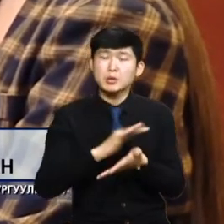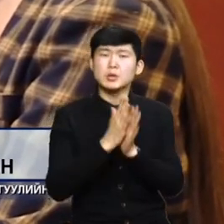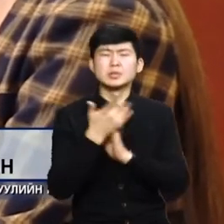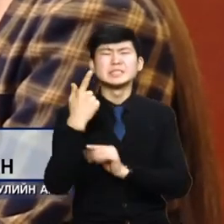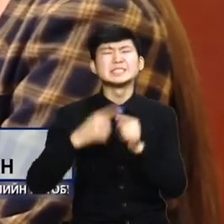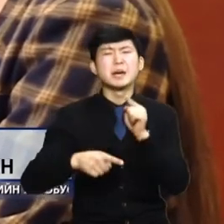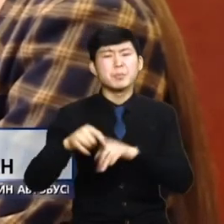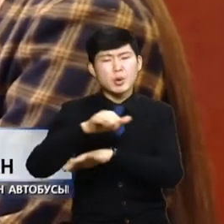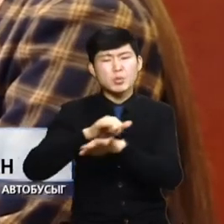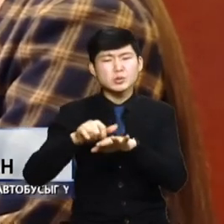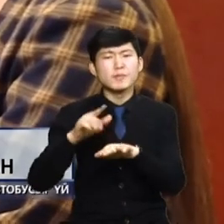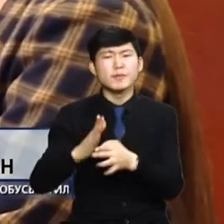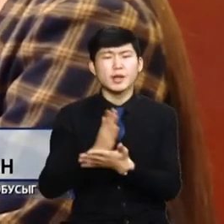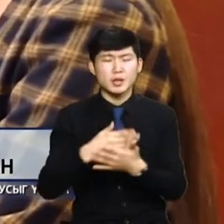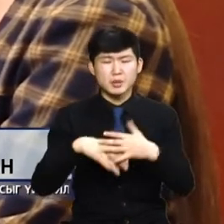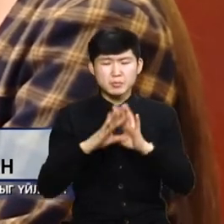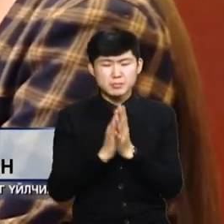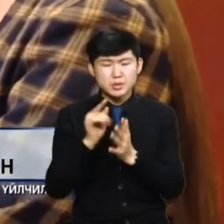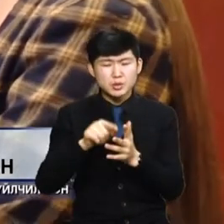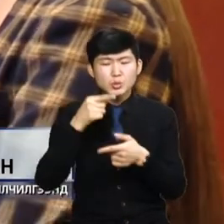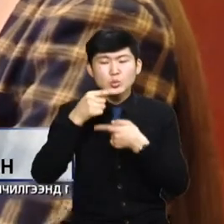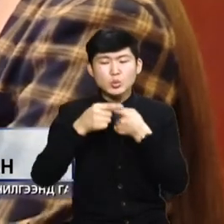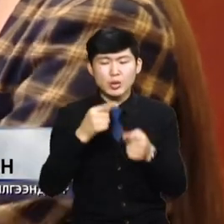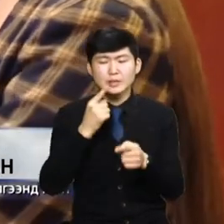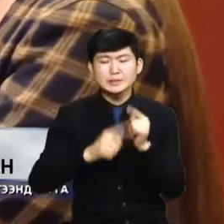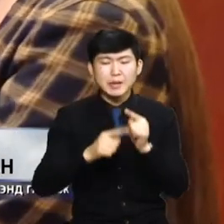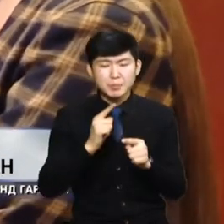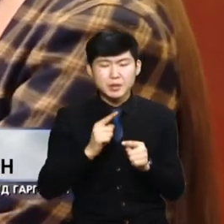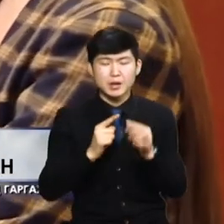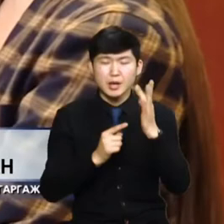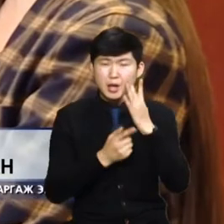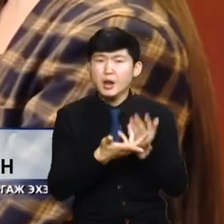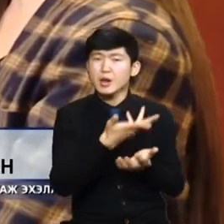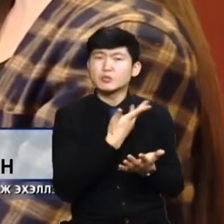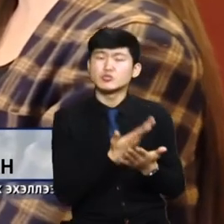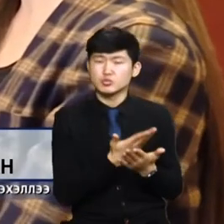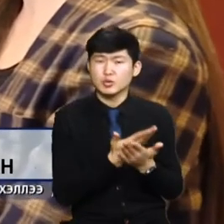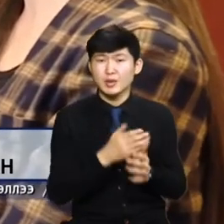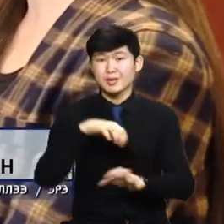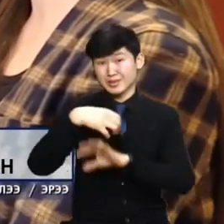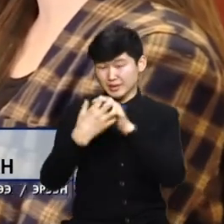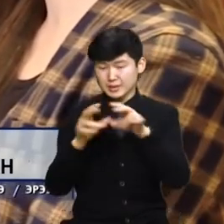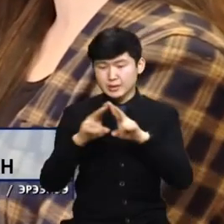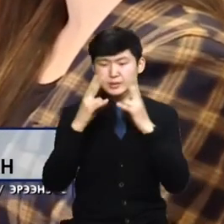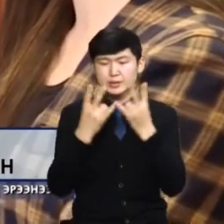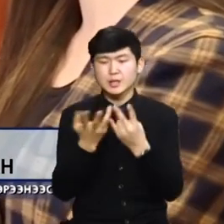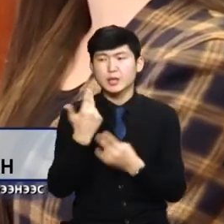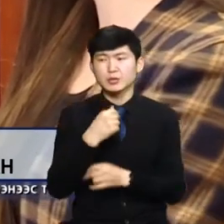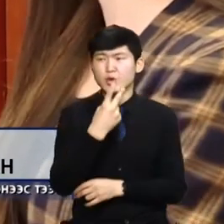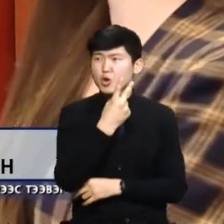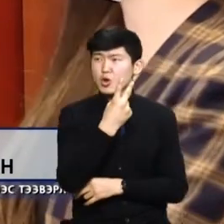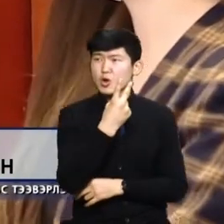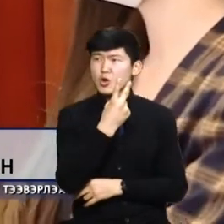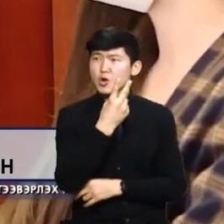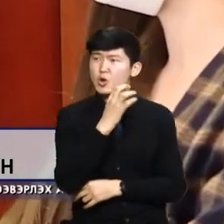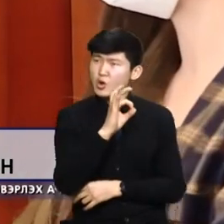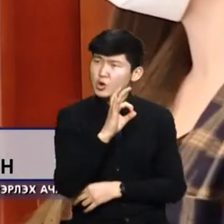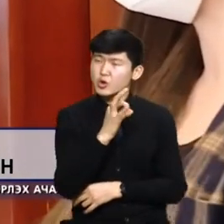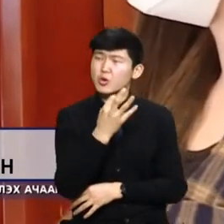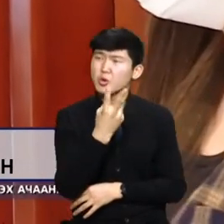ямар ямар асуудлууд энэ тал дээр ямар ямар байр суурь. Тэр дэлхийд даяар бол нийтдээ одоо нэг 20 хэдэн ус